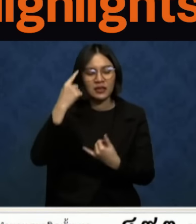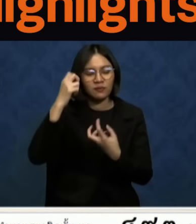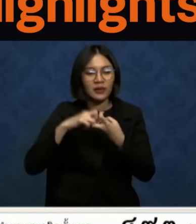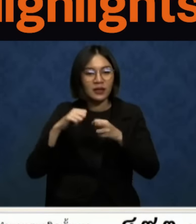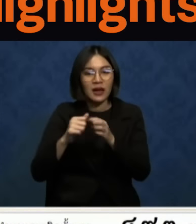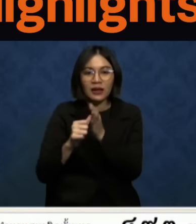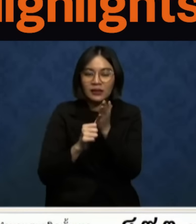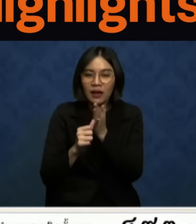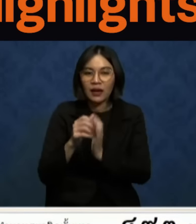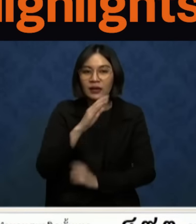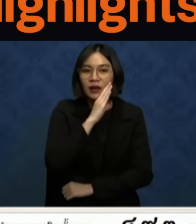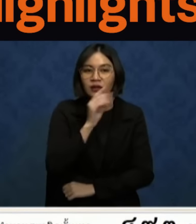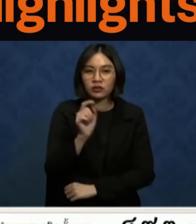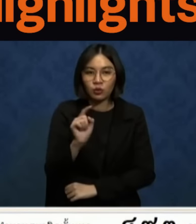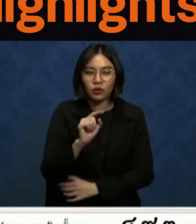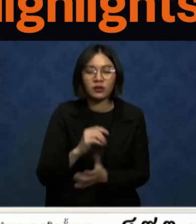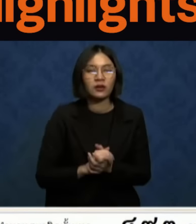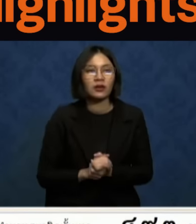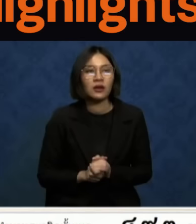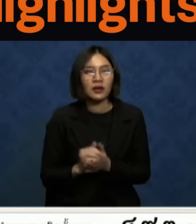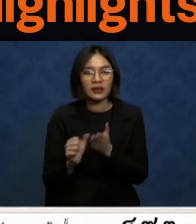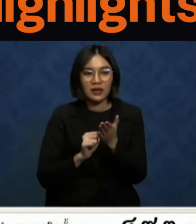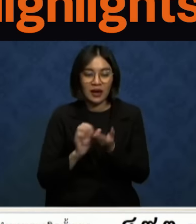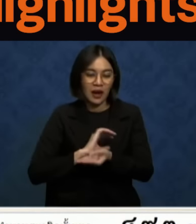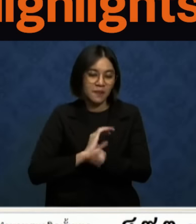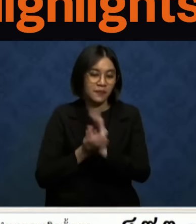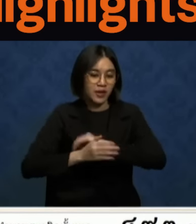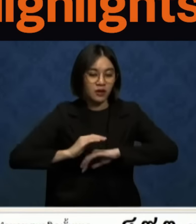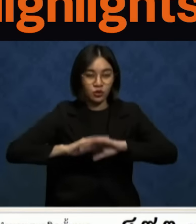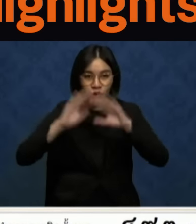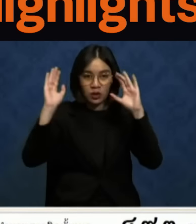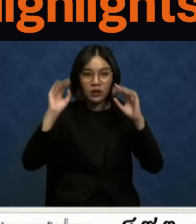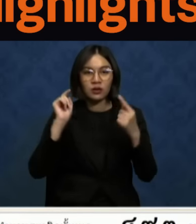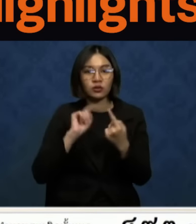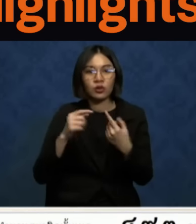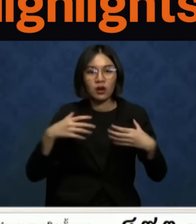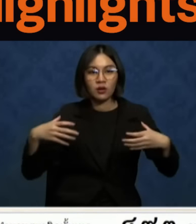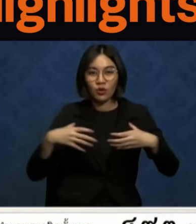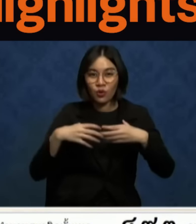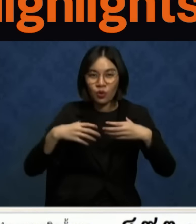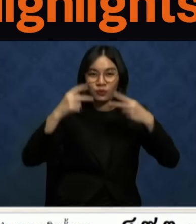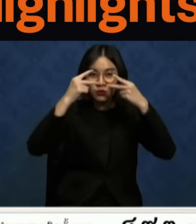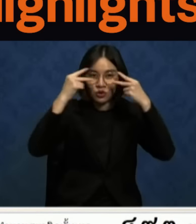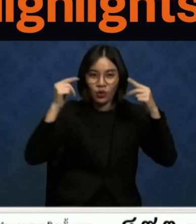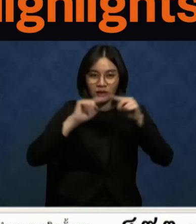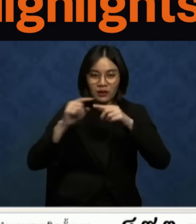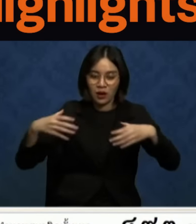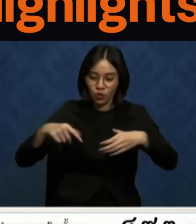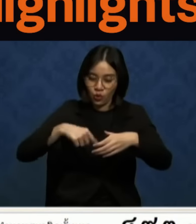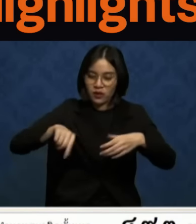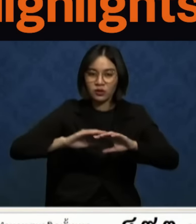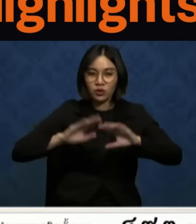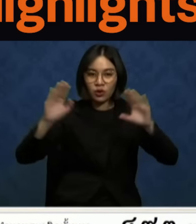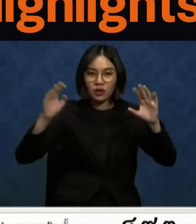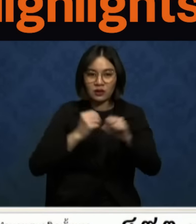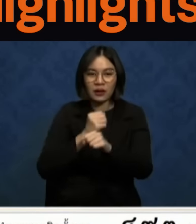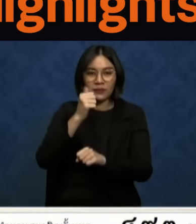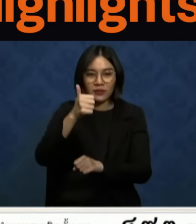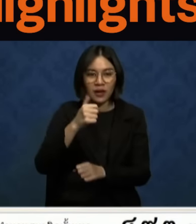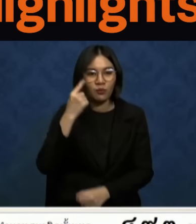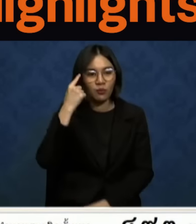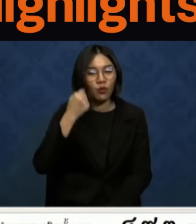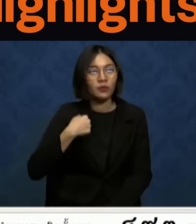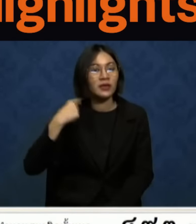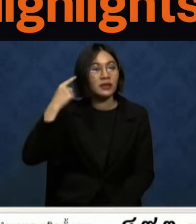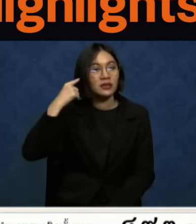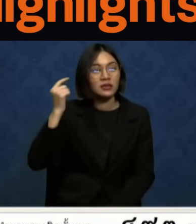หร่ก็ตามนะครับที่เราสามารถปรับปรามในเรื่องของบรรดาแก๊งอาชญากรรมเหล่านี้ได้เนี่ยผมเชื่อว่าการที่เราจะส